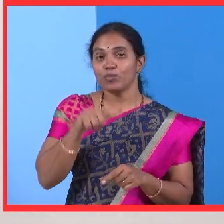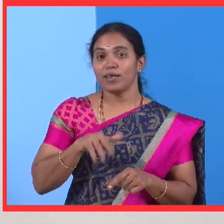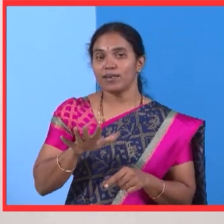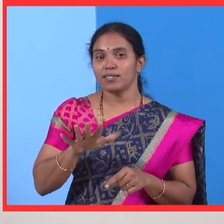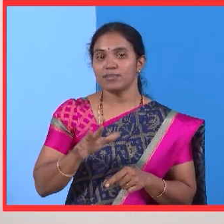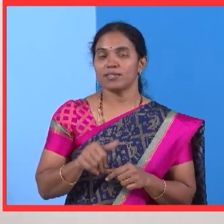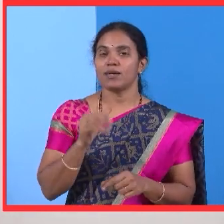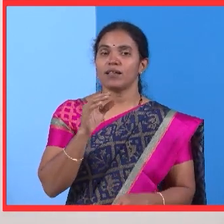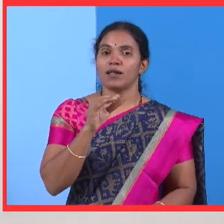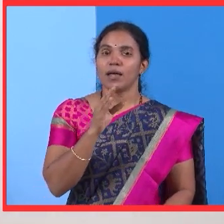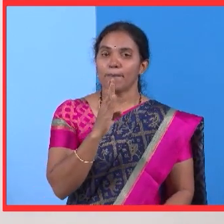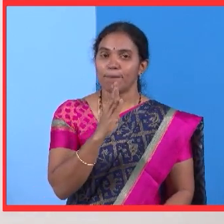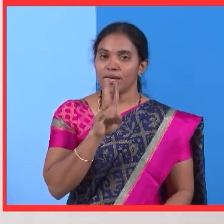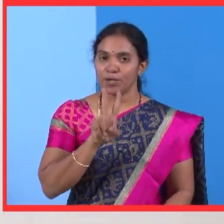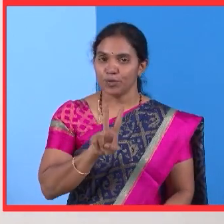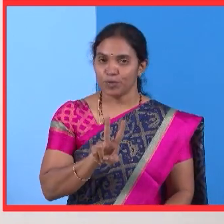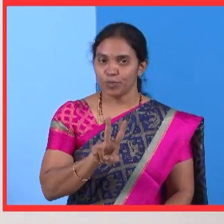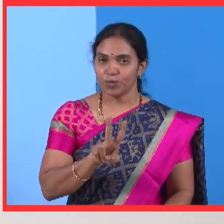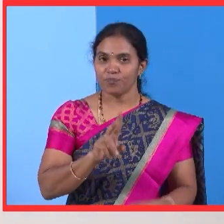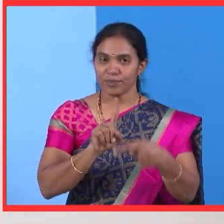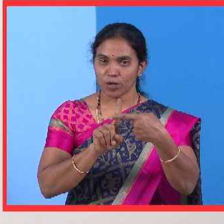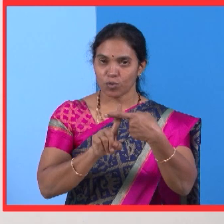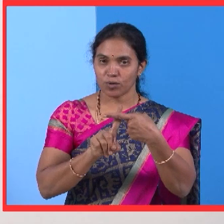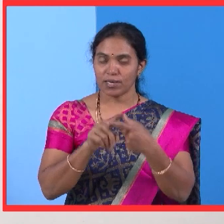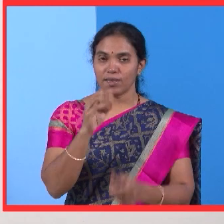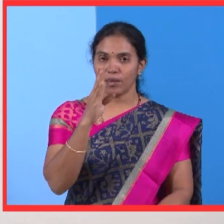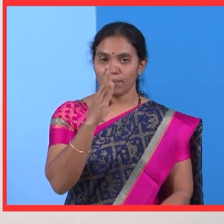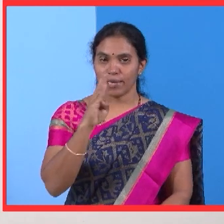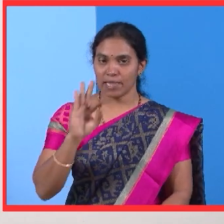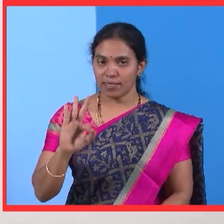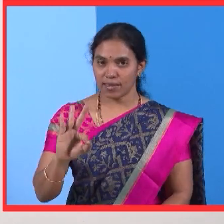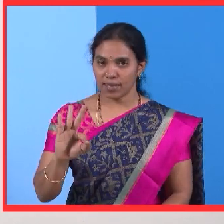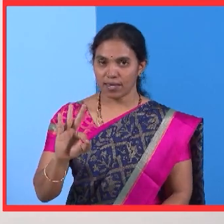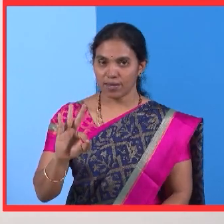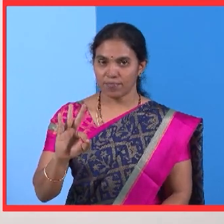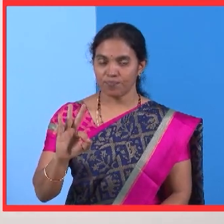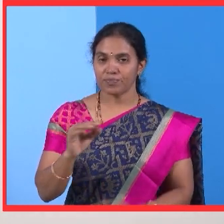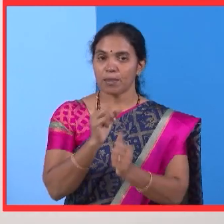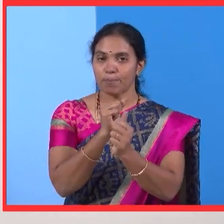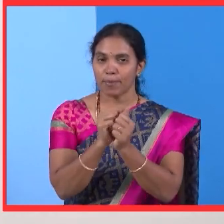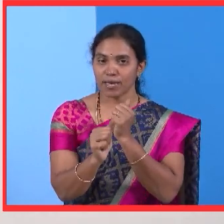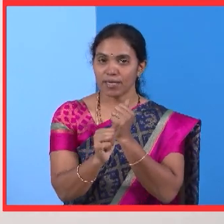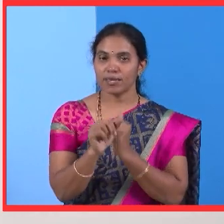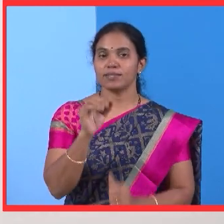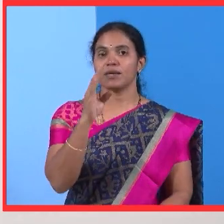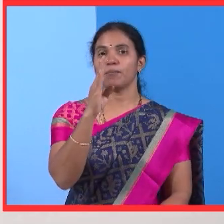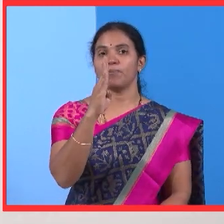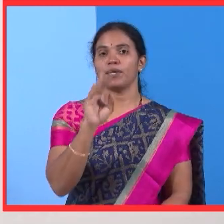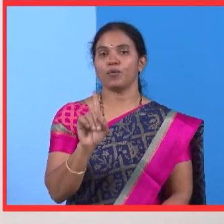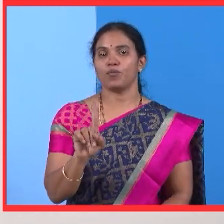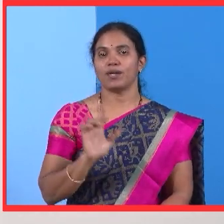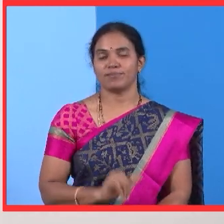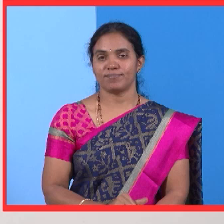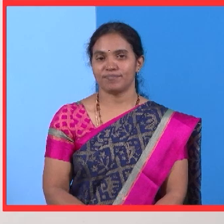பி டூ ப்ளஸ் பி த்ரீ, பி டூ ப்ளஸ் பி த்ரீ மைனஸ் பி